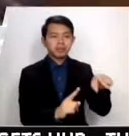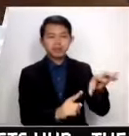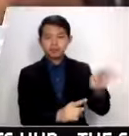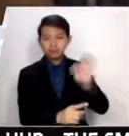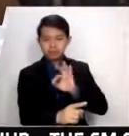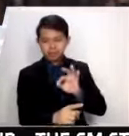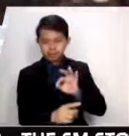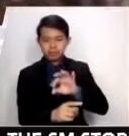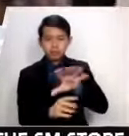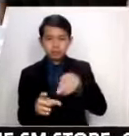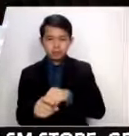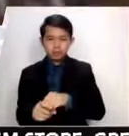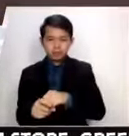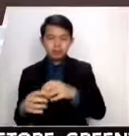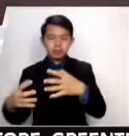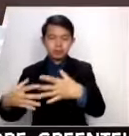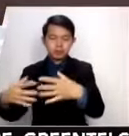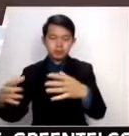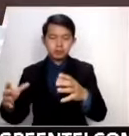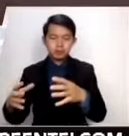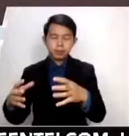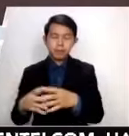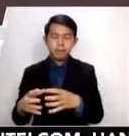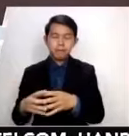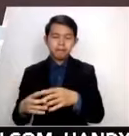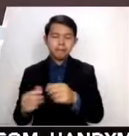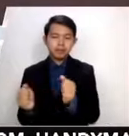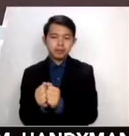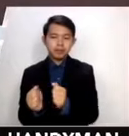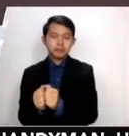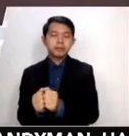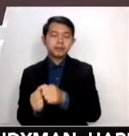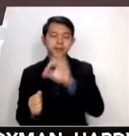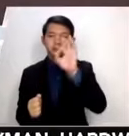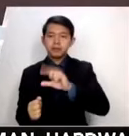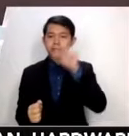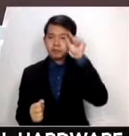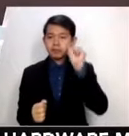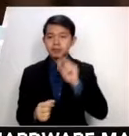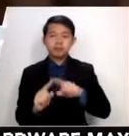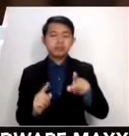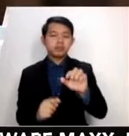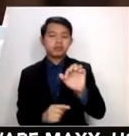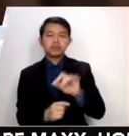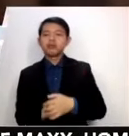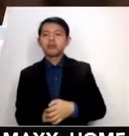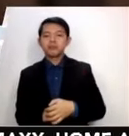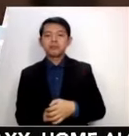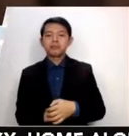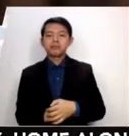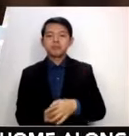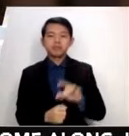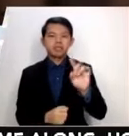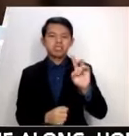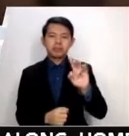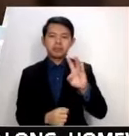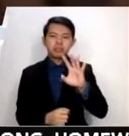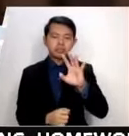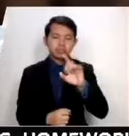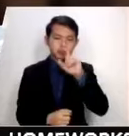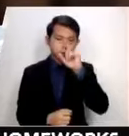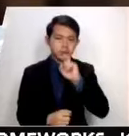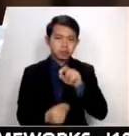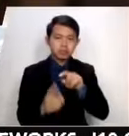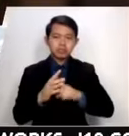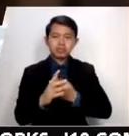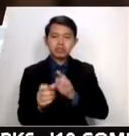kay Kibuloy. 17-anyo siya noong 2014 nang halayin umano siya ng pastor. Taong 2016, nakatakas siya sa tulong ng